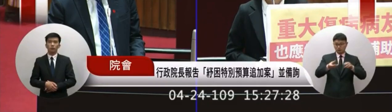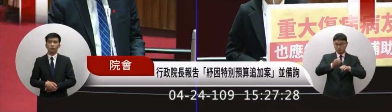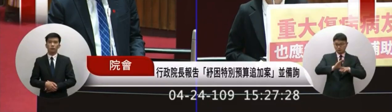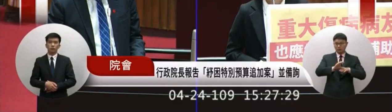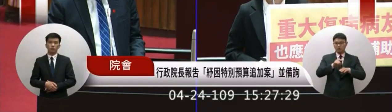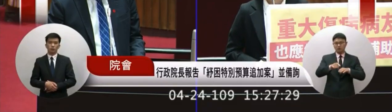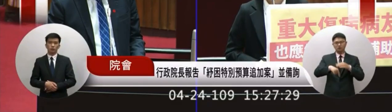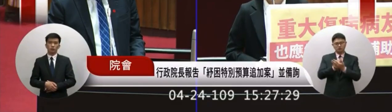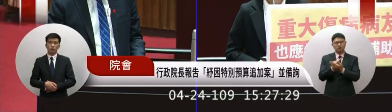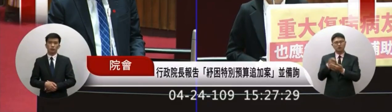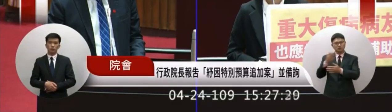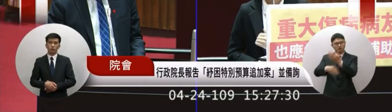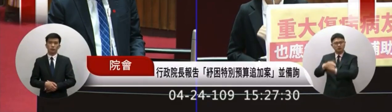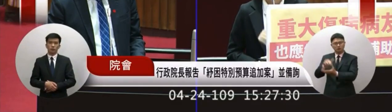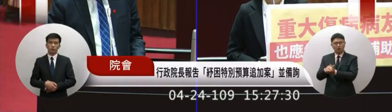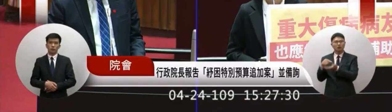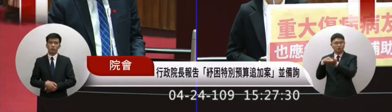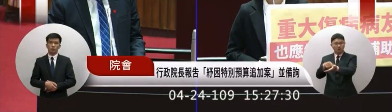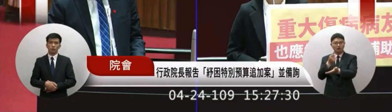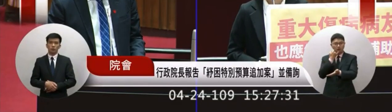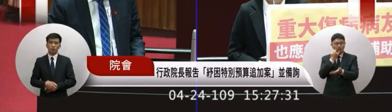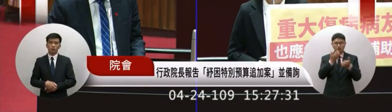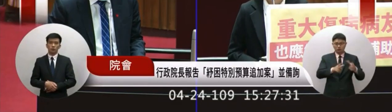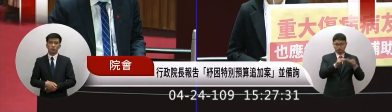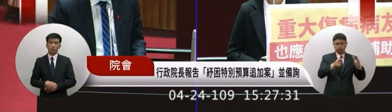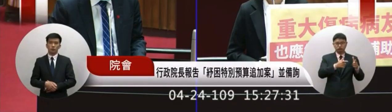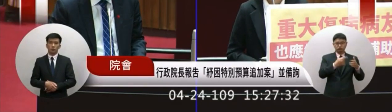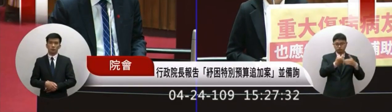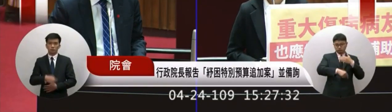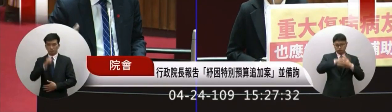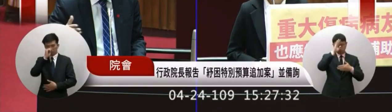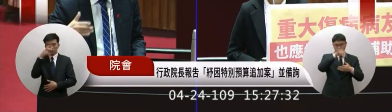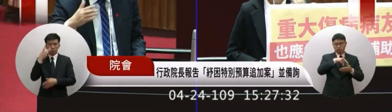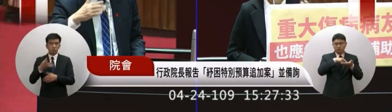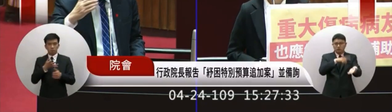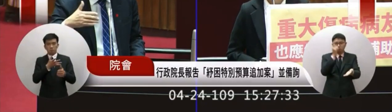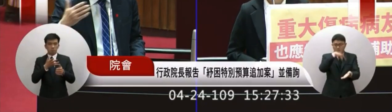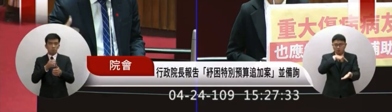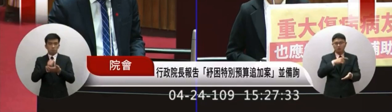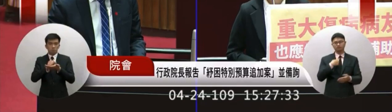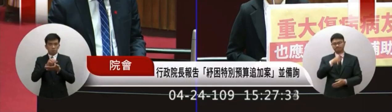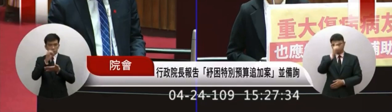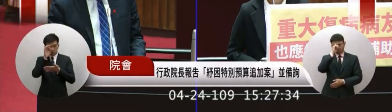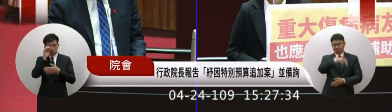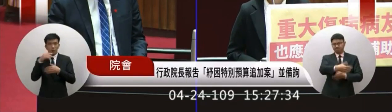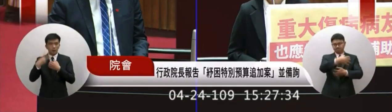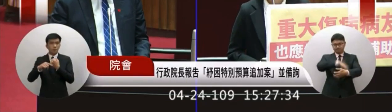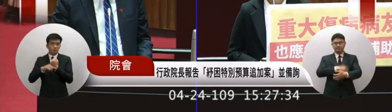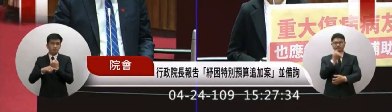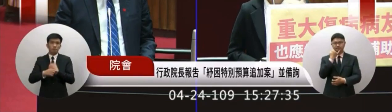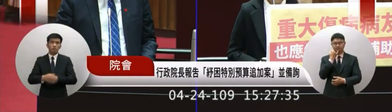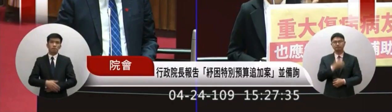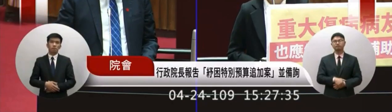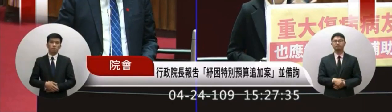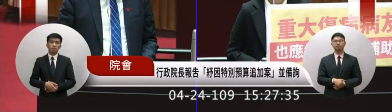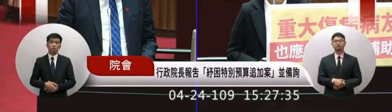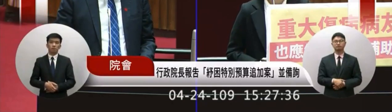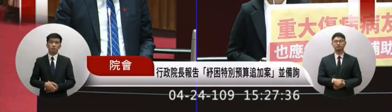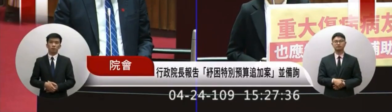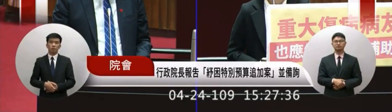况，只有身心障碍者得予补助，而重大伤病者不能补助。这是我们 想要提的。了解重大伤病， 所以这部分已经把 这边的情况 是，所以这部分其实